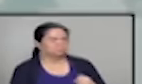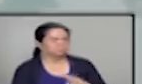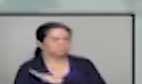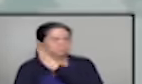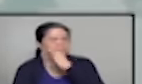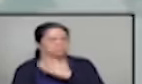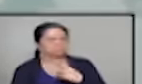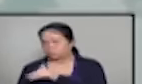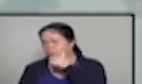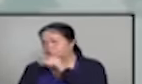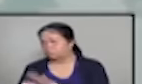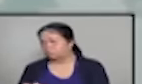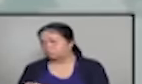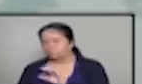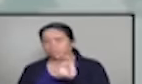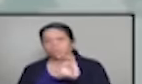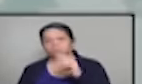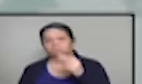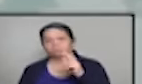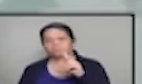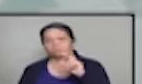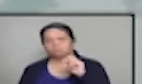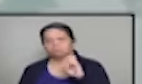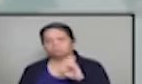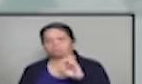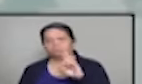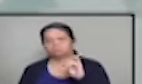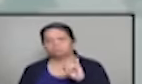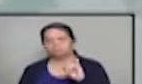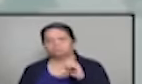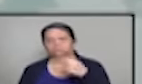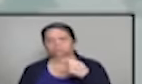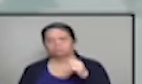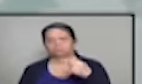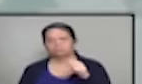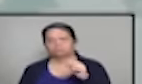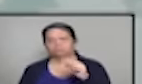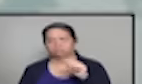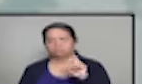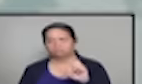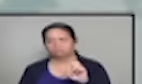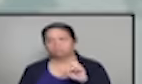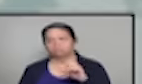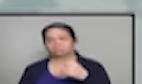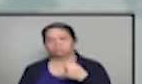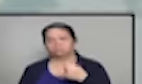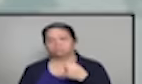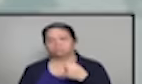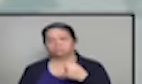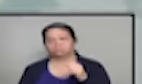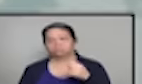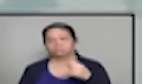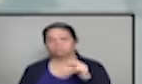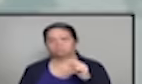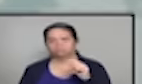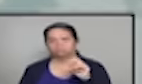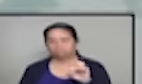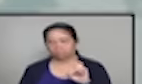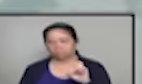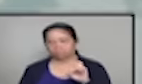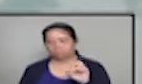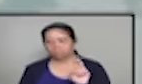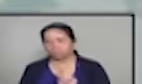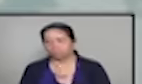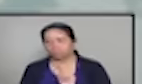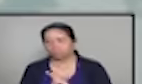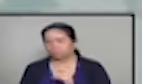Sige. Tapos si Mrs.? Charlene Ray de Guzman. Pero gigante kasi yung... Charlene Ray de Guzman. Pero ginagamit niya gigante.